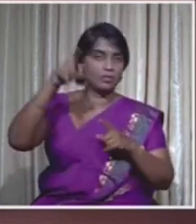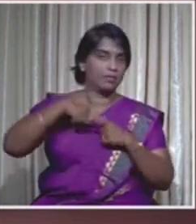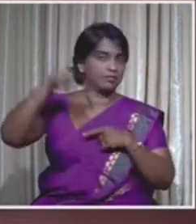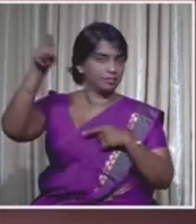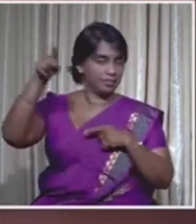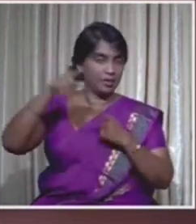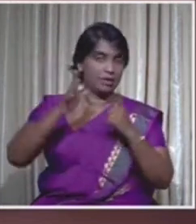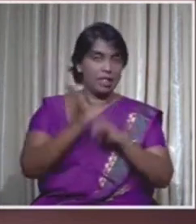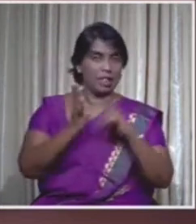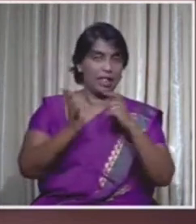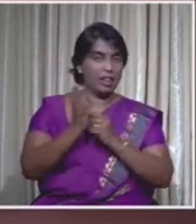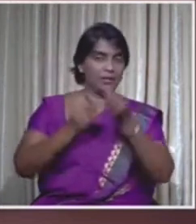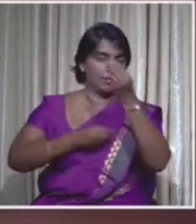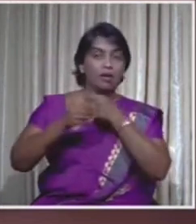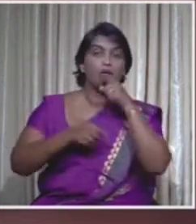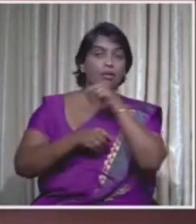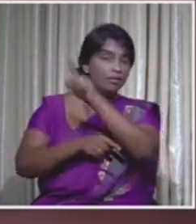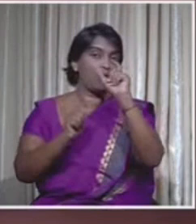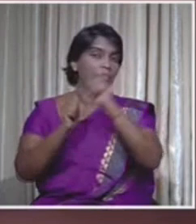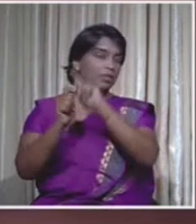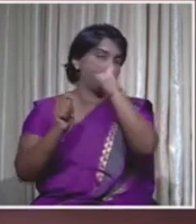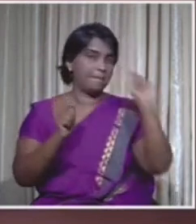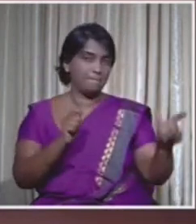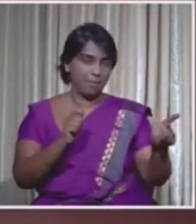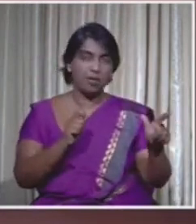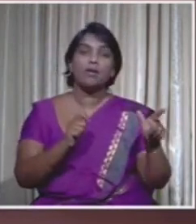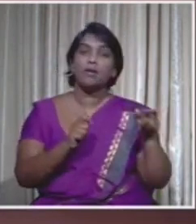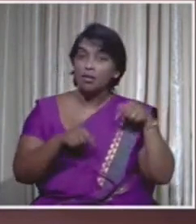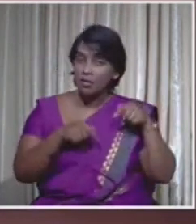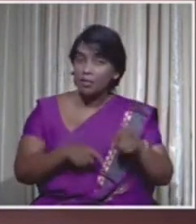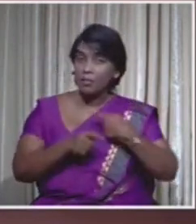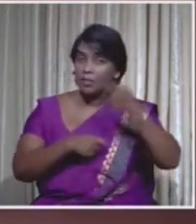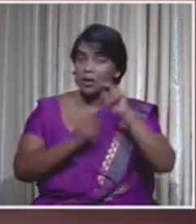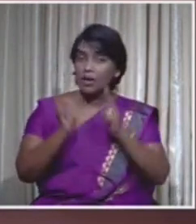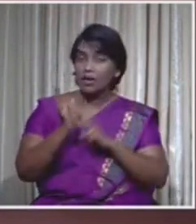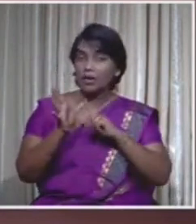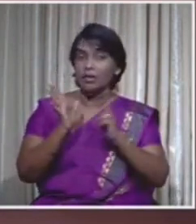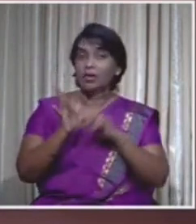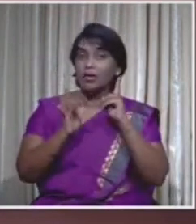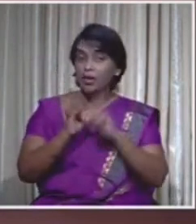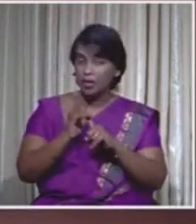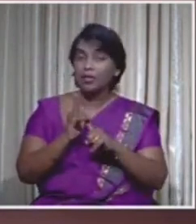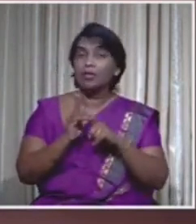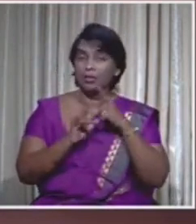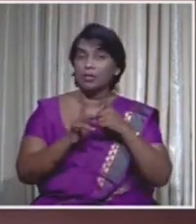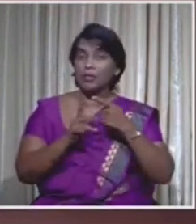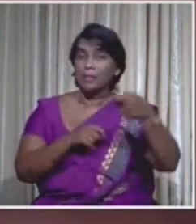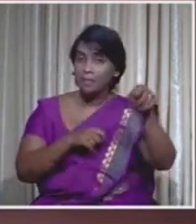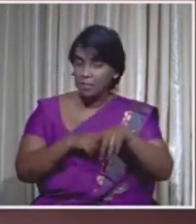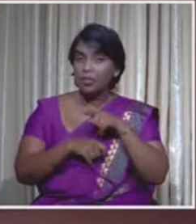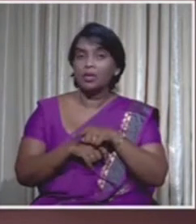ඒ කිණ්ඩාව සමාගමෙන් තමයි ඒජන්ට් කමිෂන් එක ගෙවන්නේ හැබැයි තමුන්වාන්සලා මේ මිලදී ගැනීමෙත් මේ නැනෝ පොහොර මිලදී ගැනීමෙත් නැනෝ යූරියා මිලදී